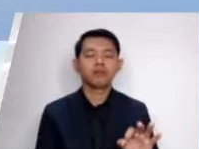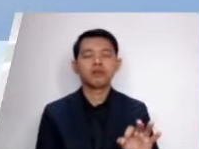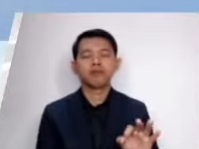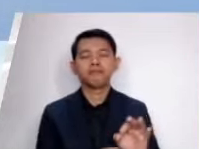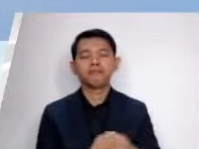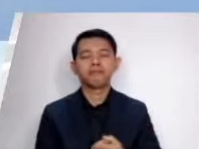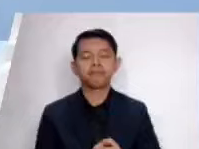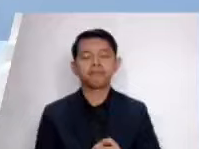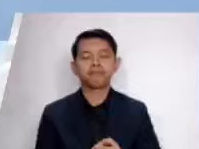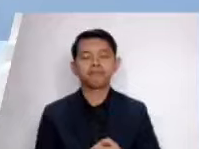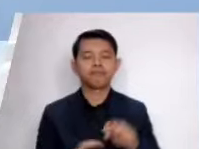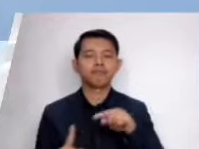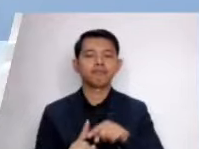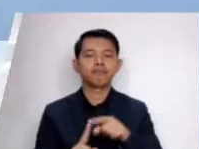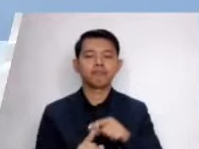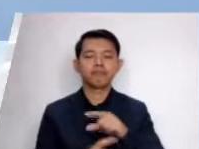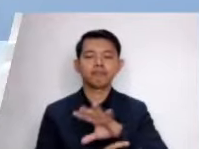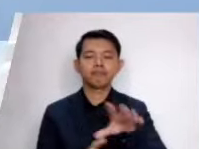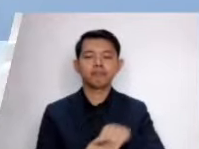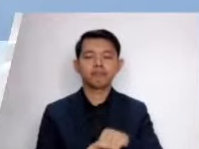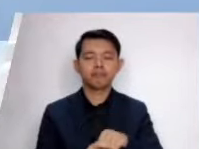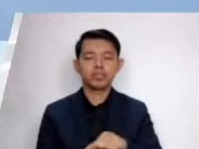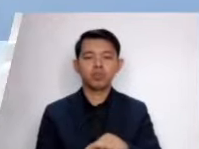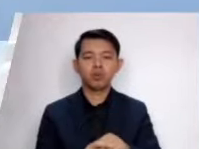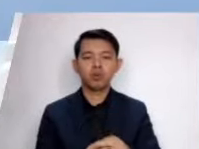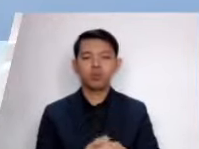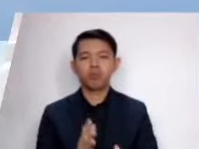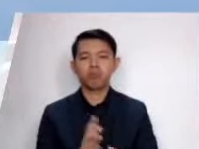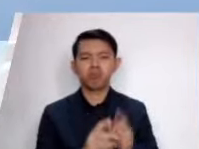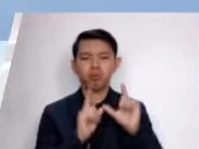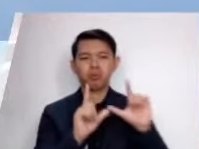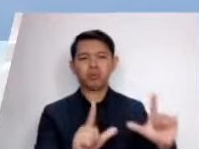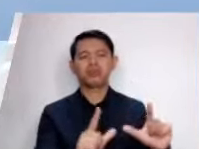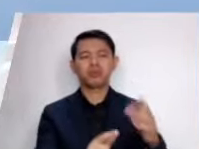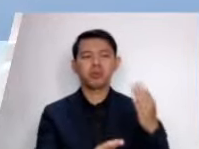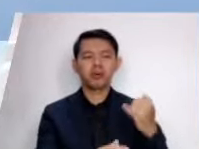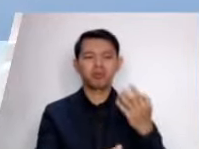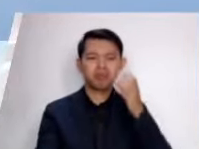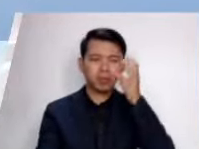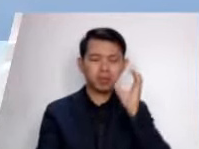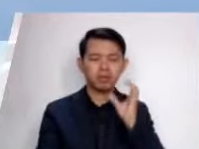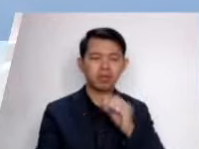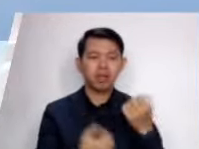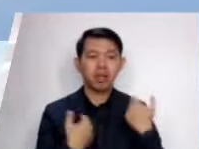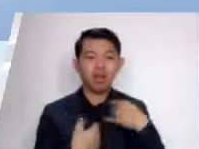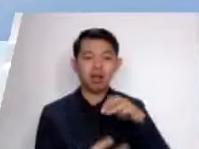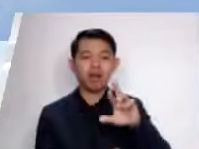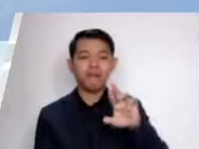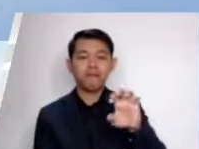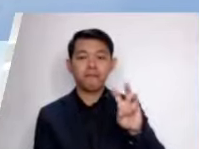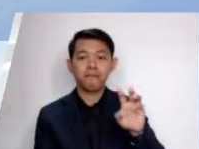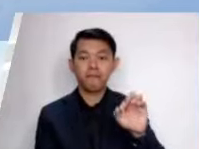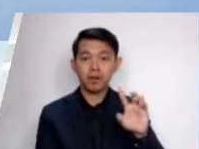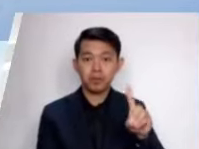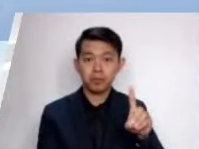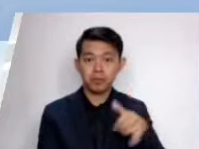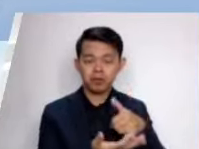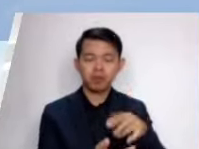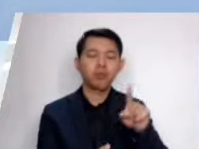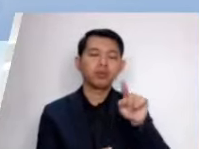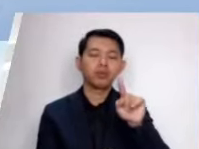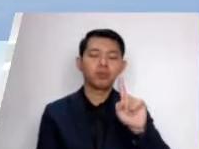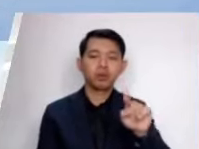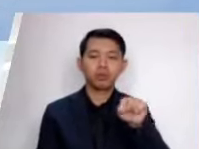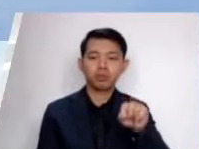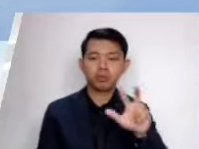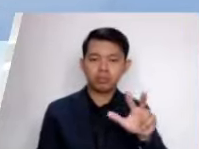siya sa mga most wanted person dahil sa ilang krimen at may patong sa ulo na aabot sa 1.3 milyon pesos. Nakakulong